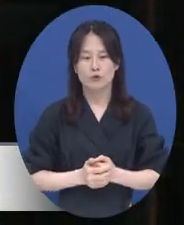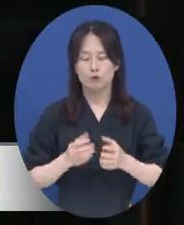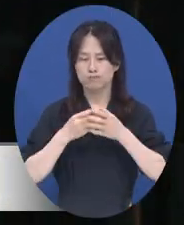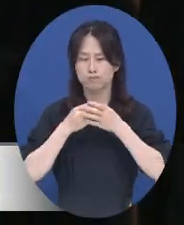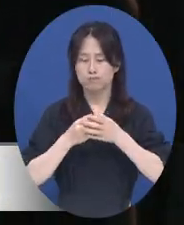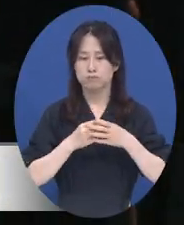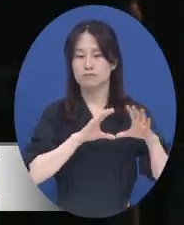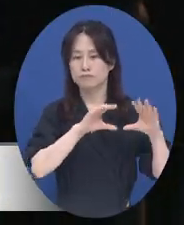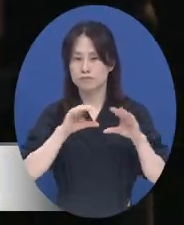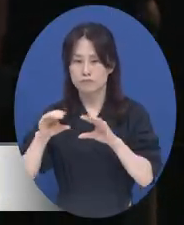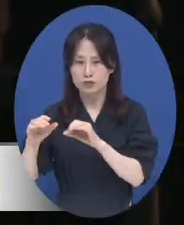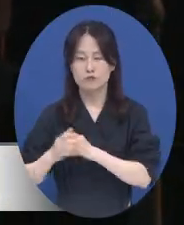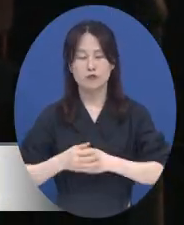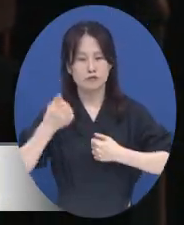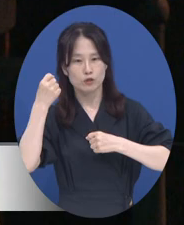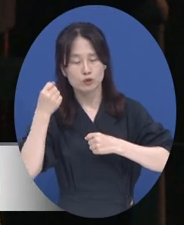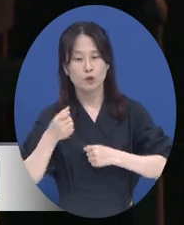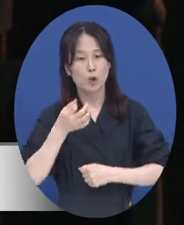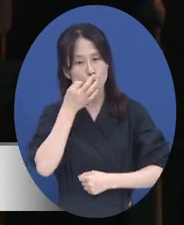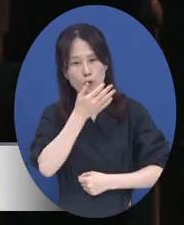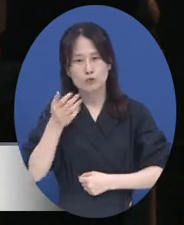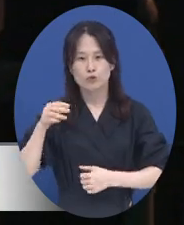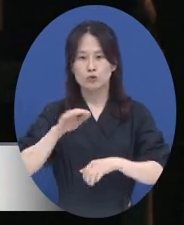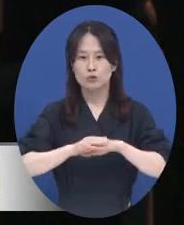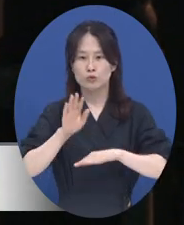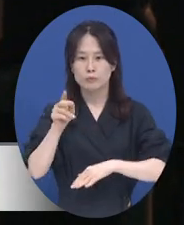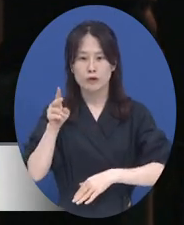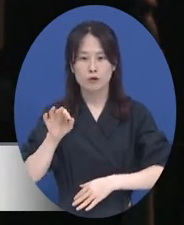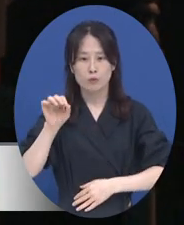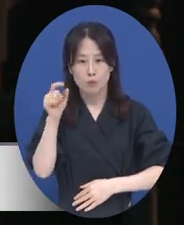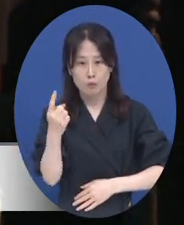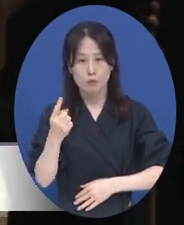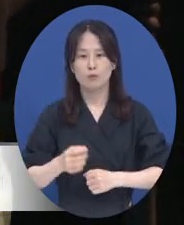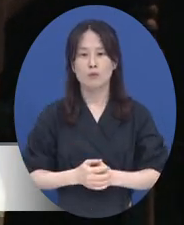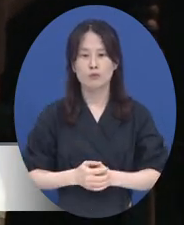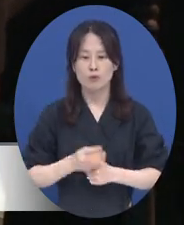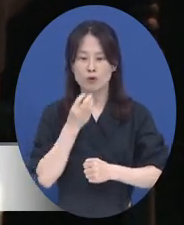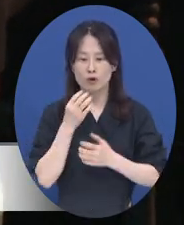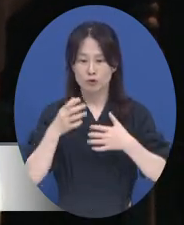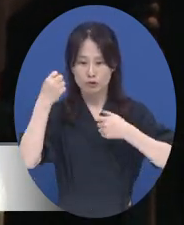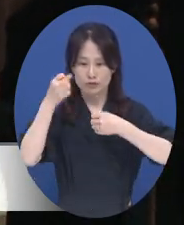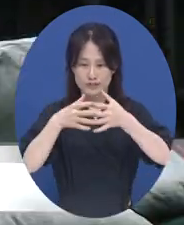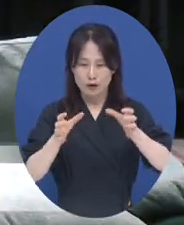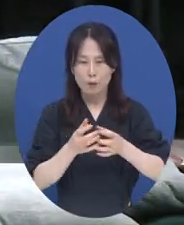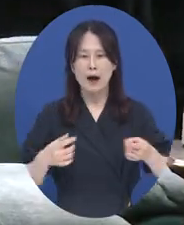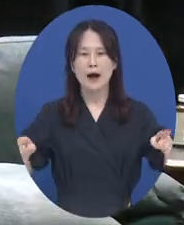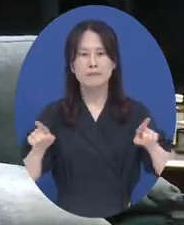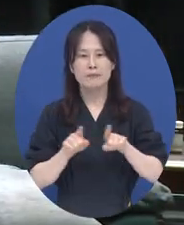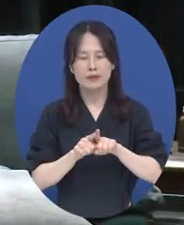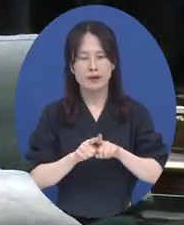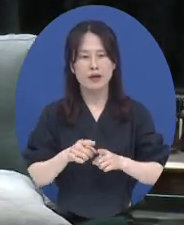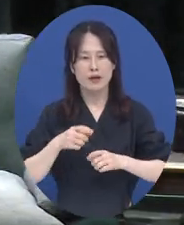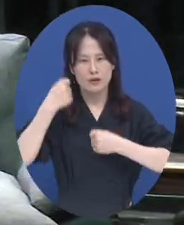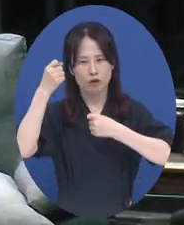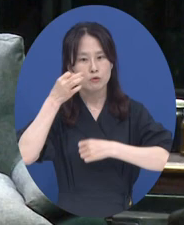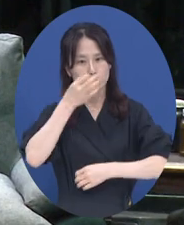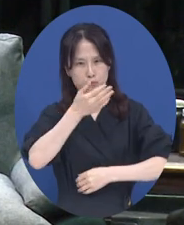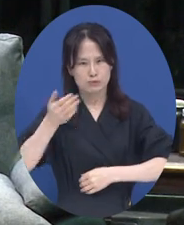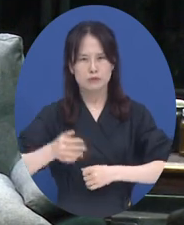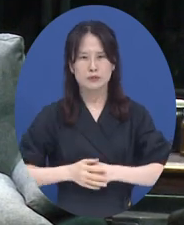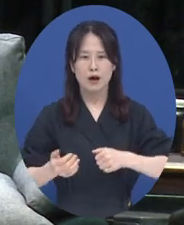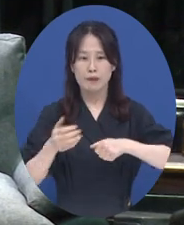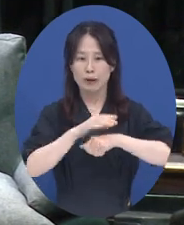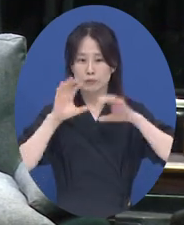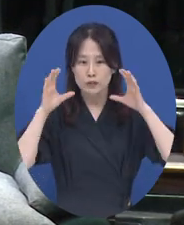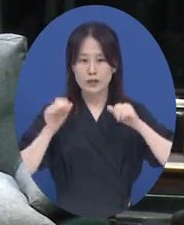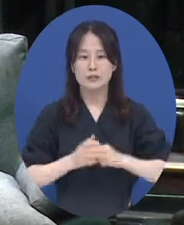카리스마와 유연한 연기로 존재감을 나타내는 손병호 배우. 경기도 극단과 이들의 호흡이 어우러졌습니다. 파묻힌